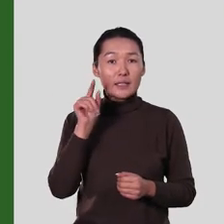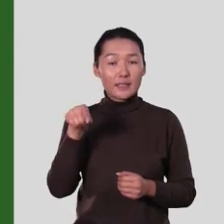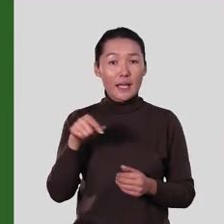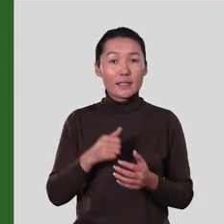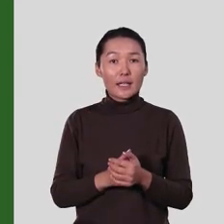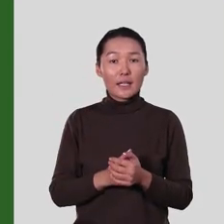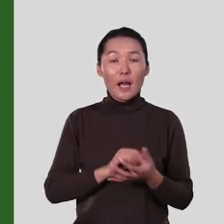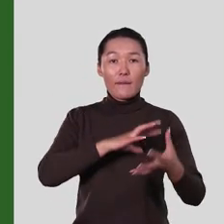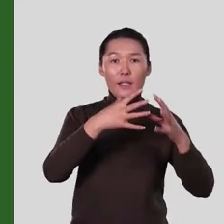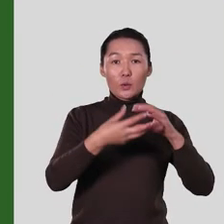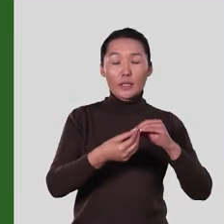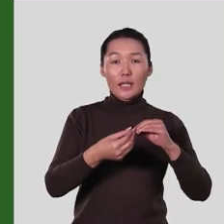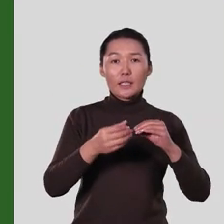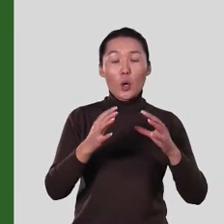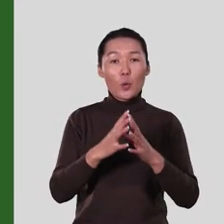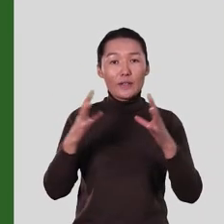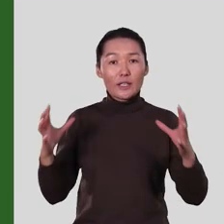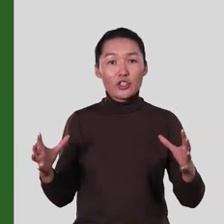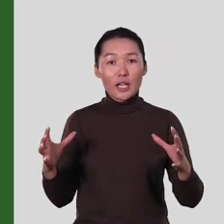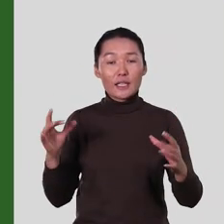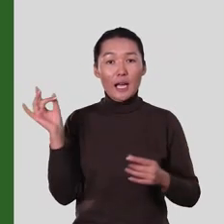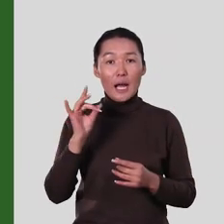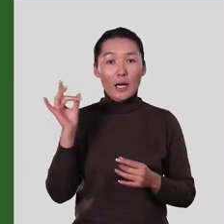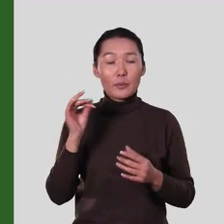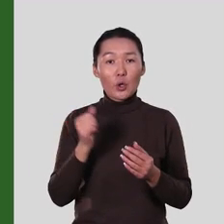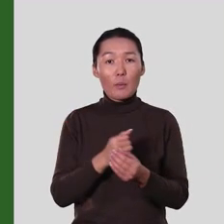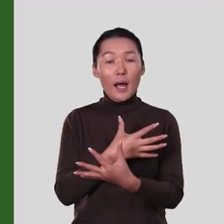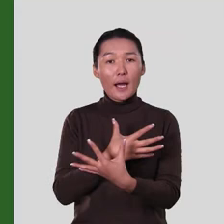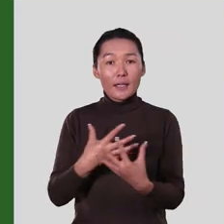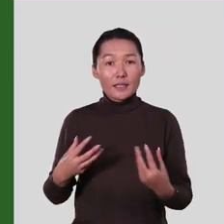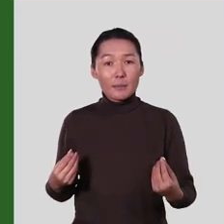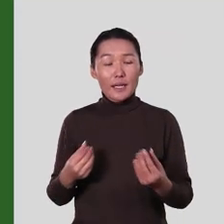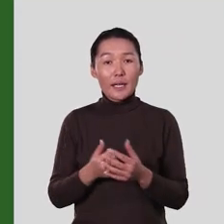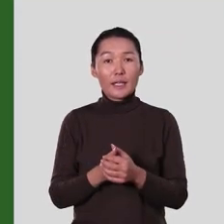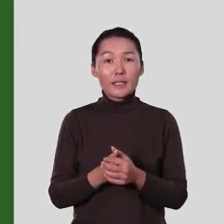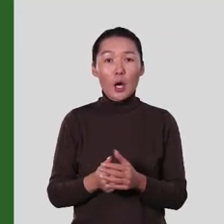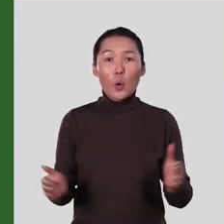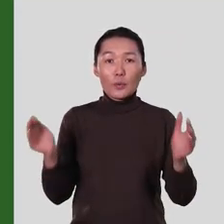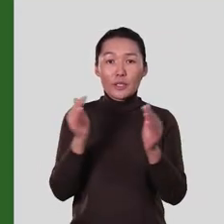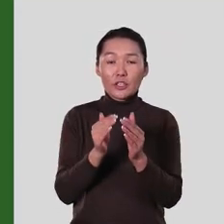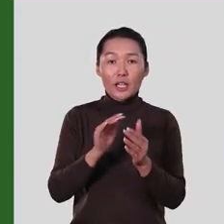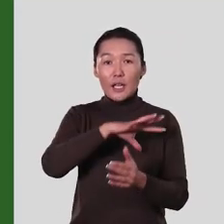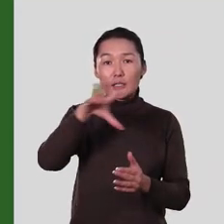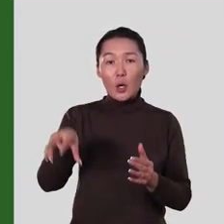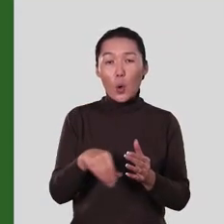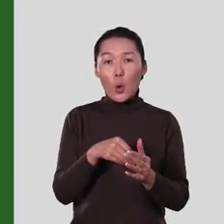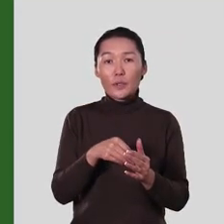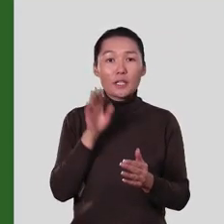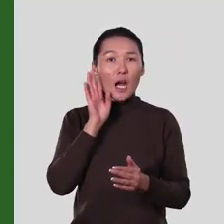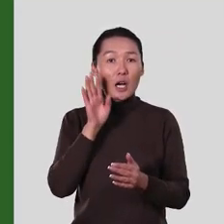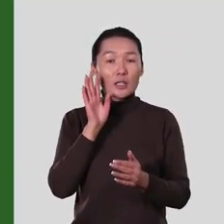В результате увеличения объема испарений уменьшается общий сток с данной территории.